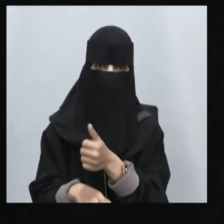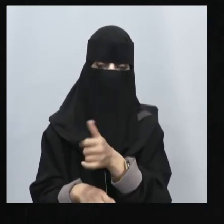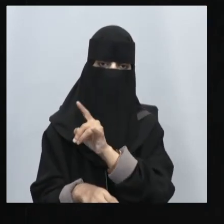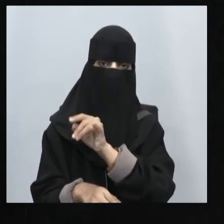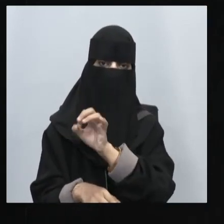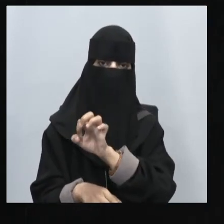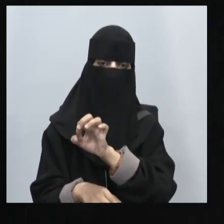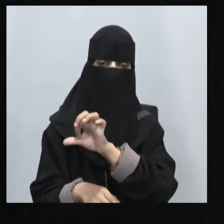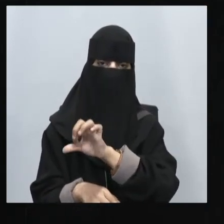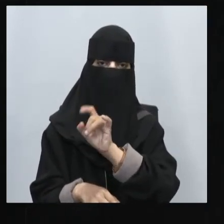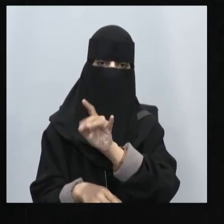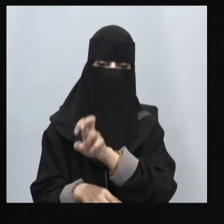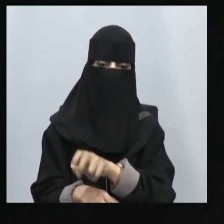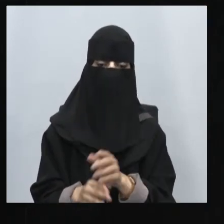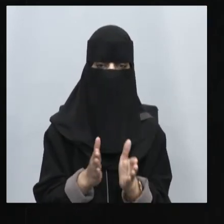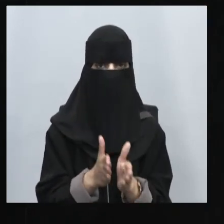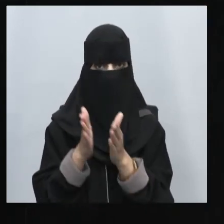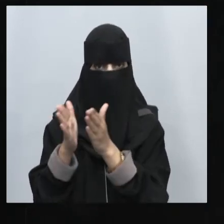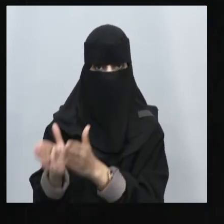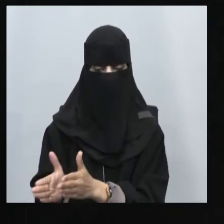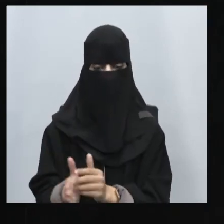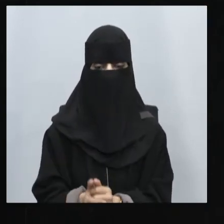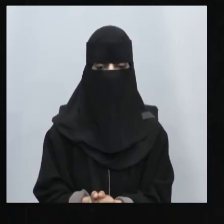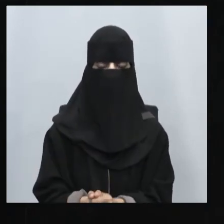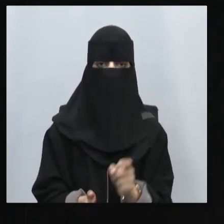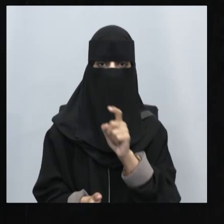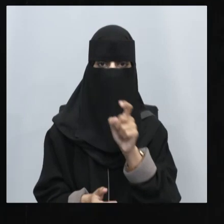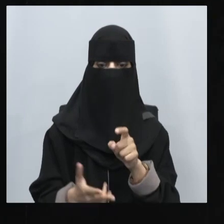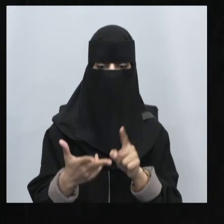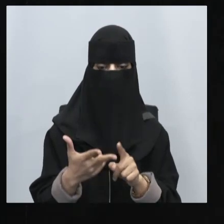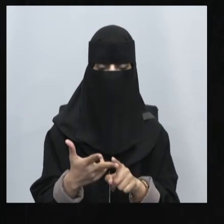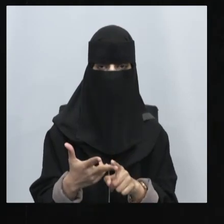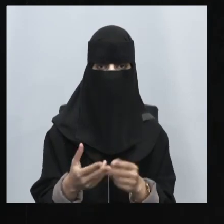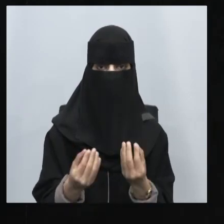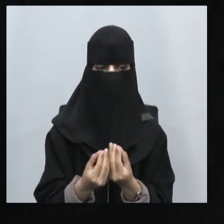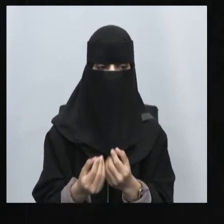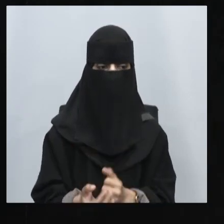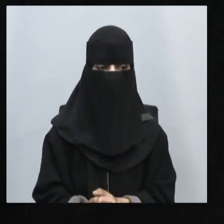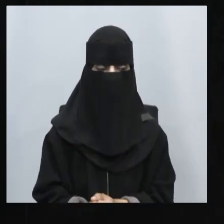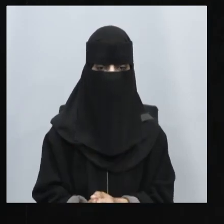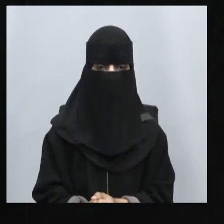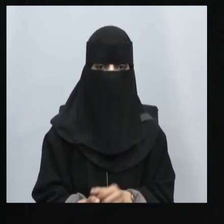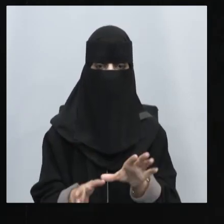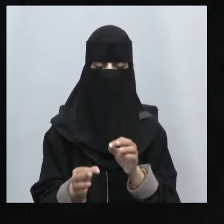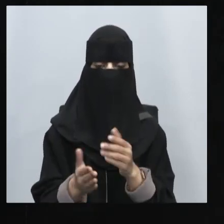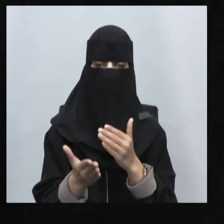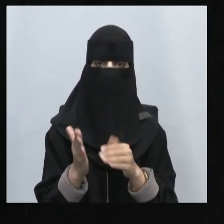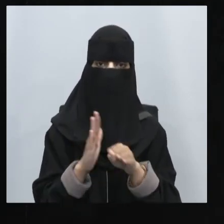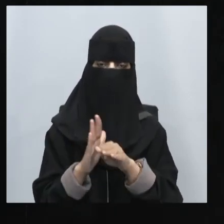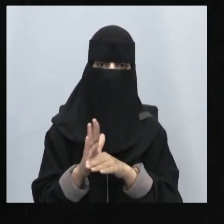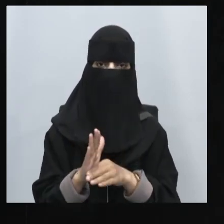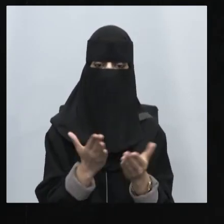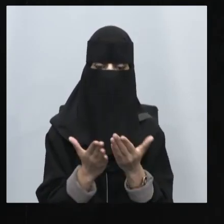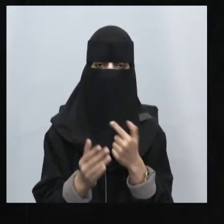ايضا ناتي طلابي وطالباتي الى السؤال الثالث لدينا ضمن تقويم الدرس